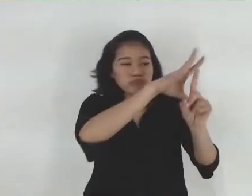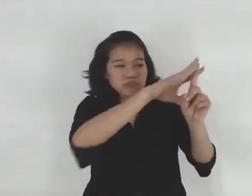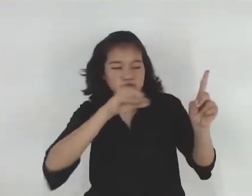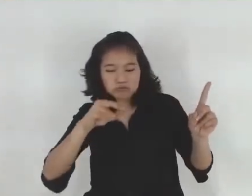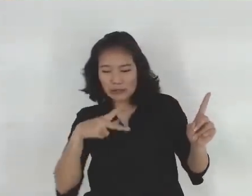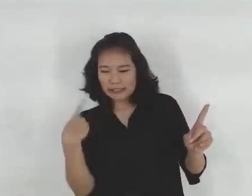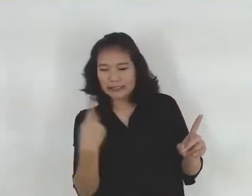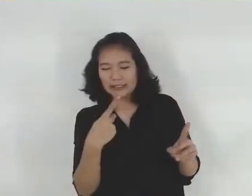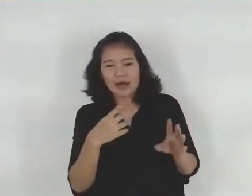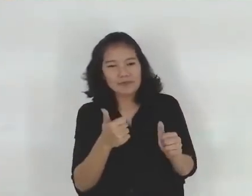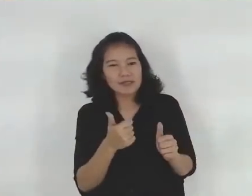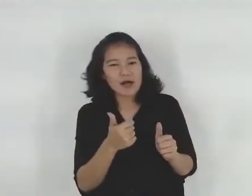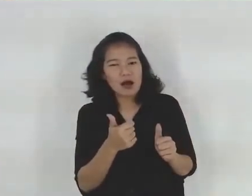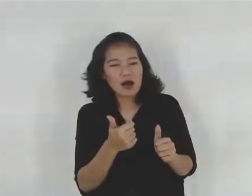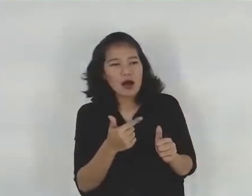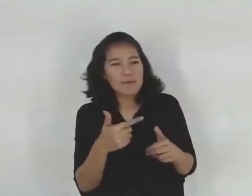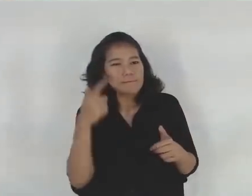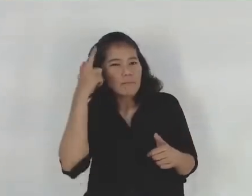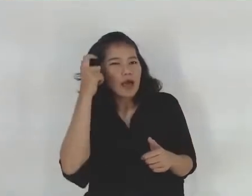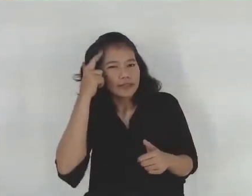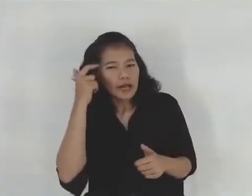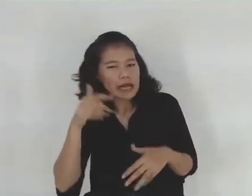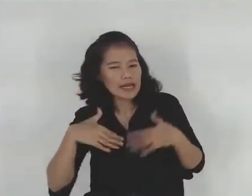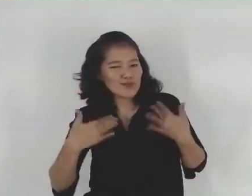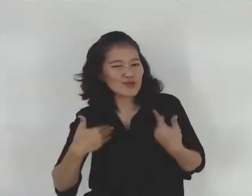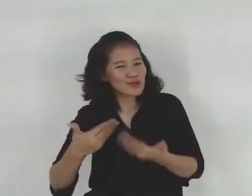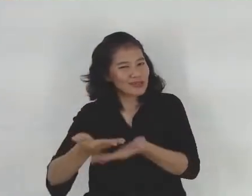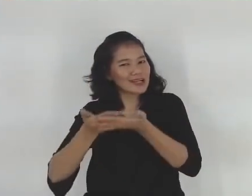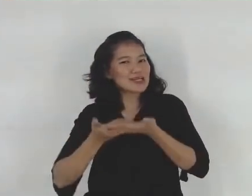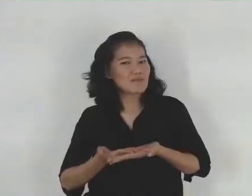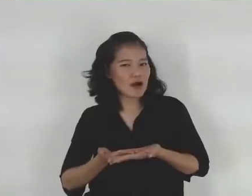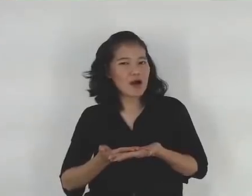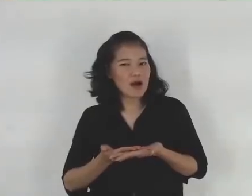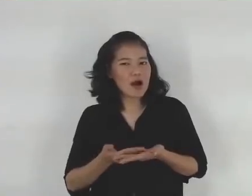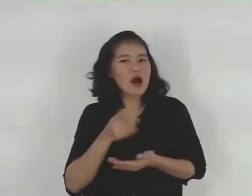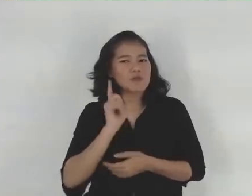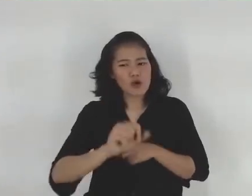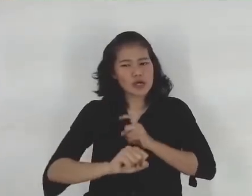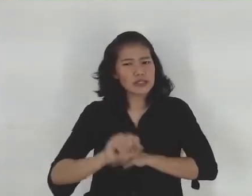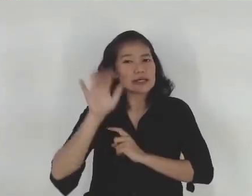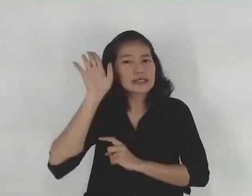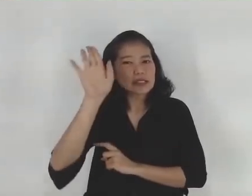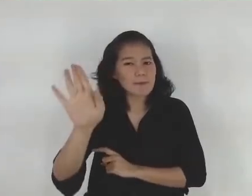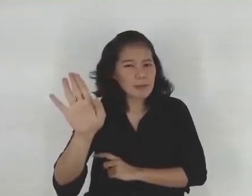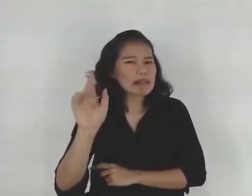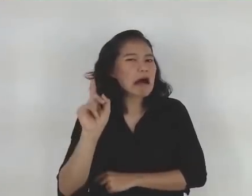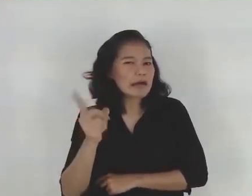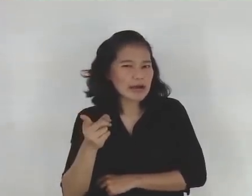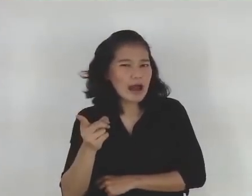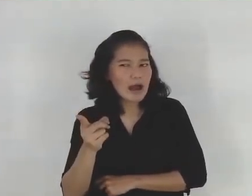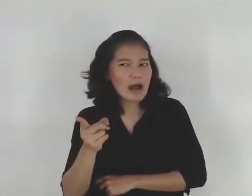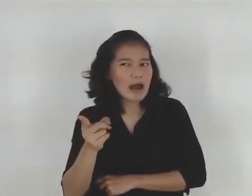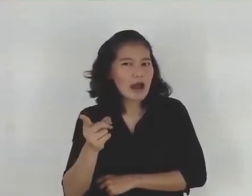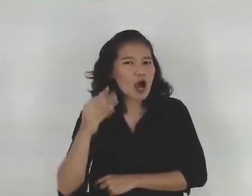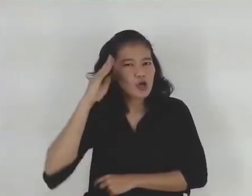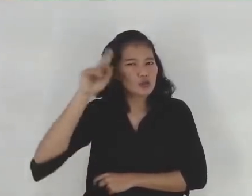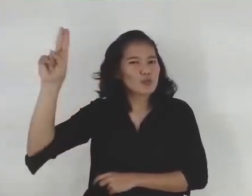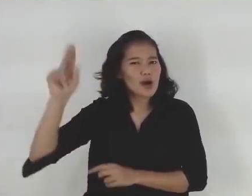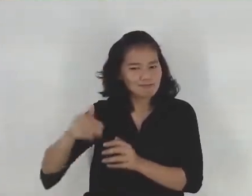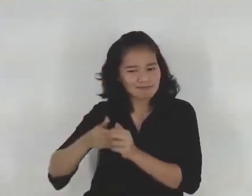bisa menerima penghiburan bahwa masa depan selalu ada dalam pimpinan